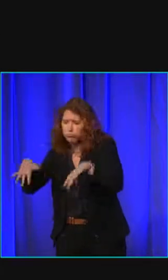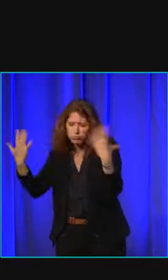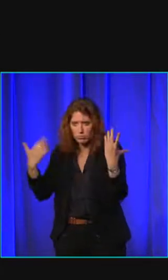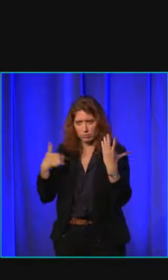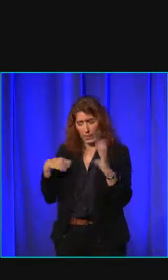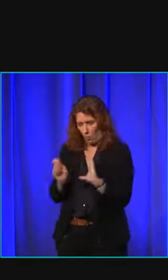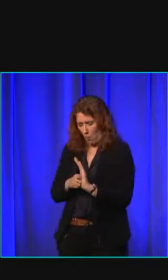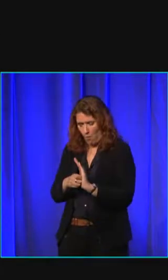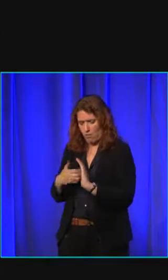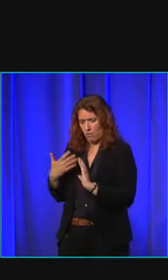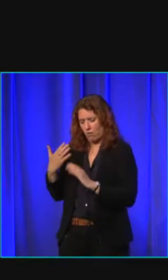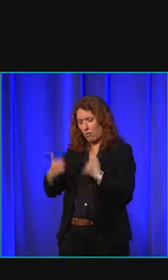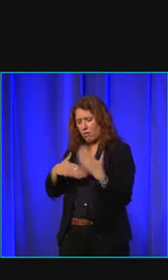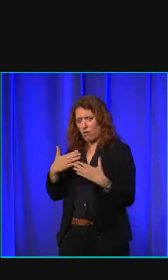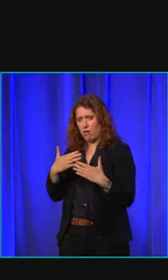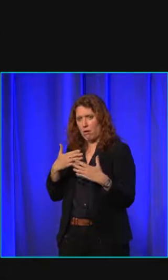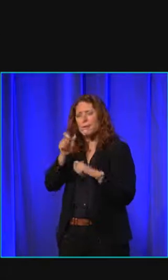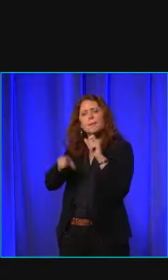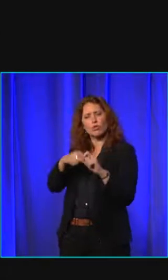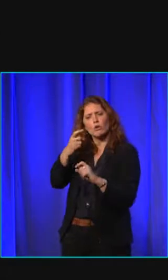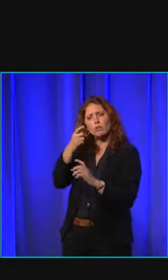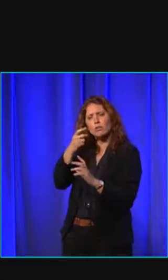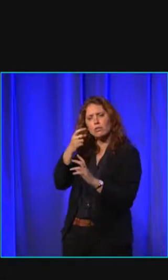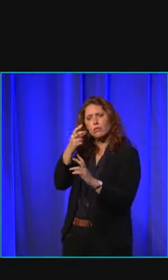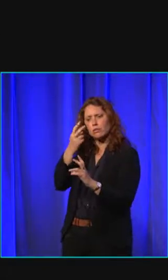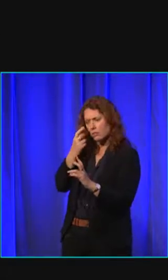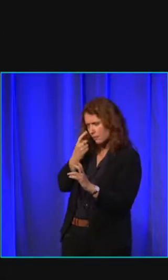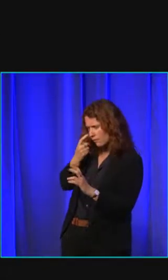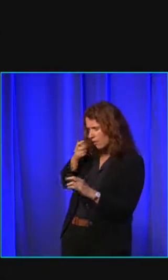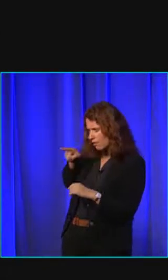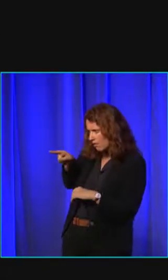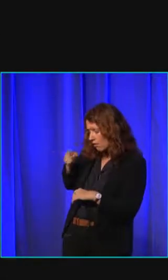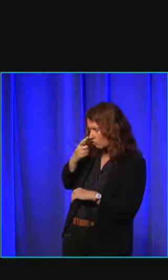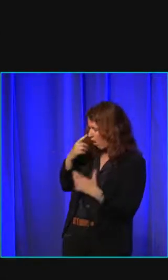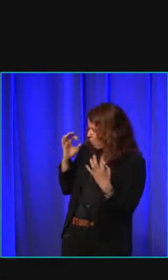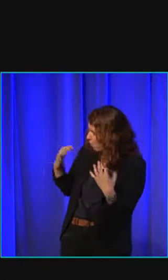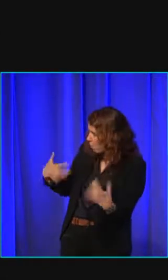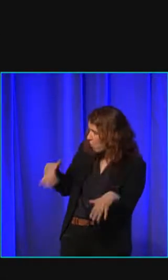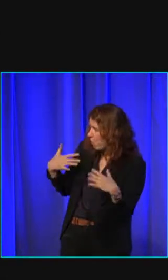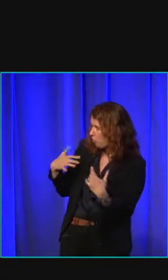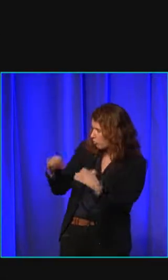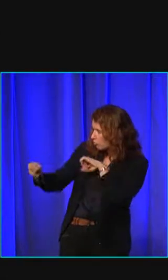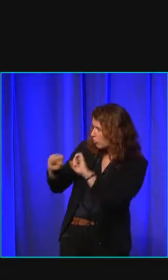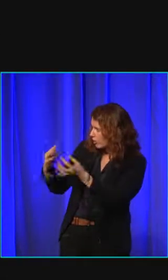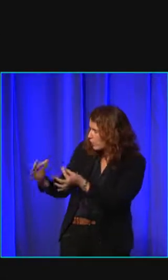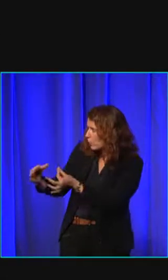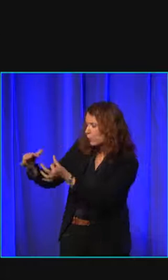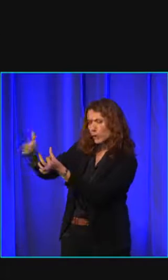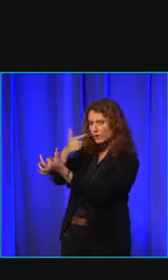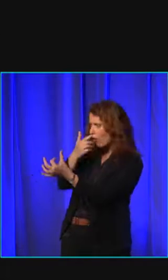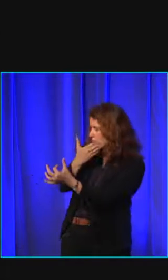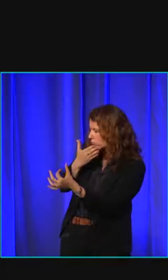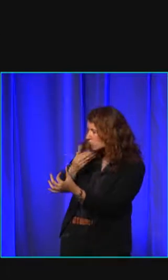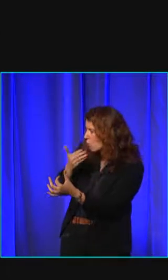T plus 1, les observateurs, on verra que le geste s'est amélioré, le geste est plus fluide, le sportif est plus à